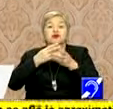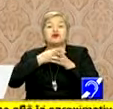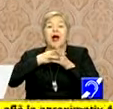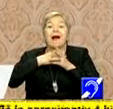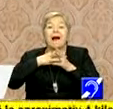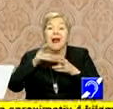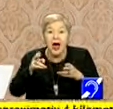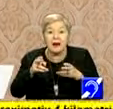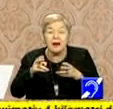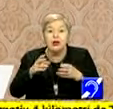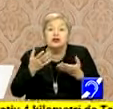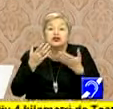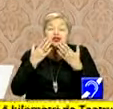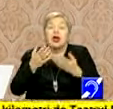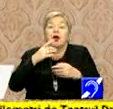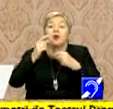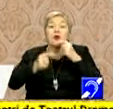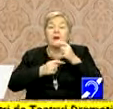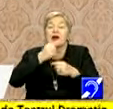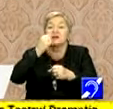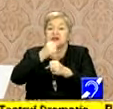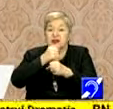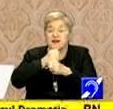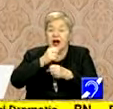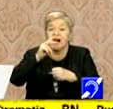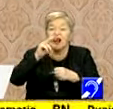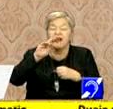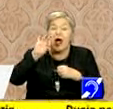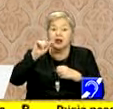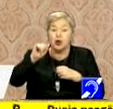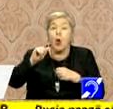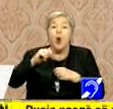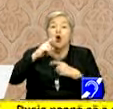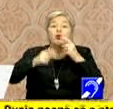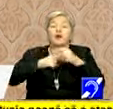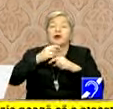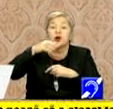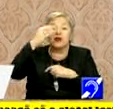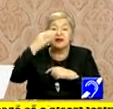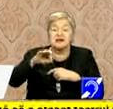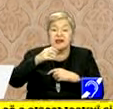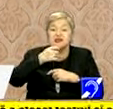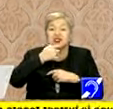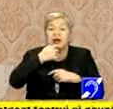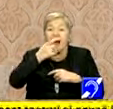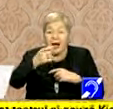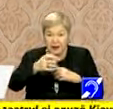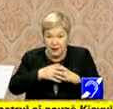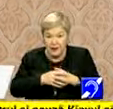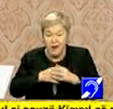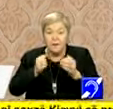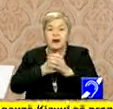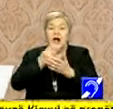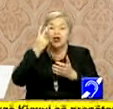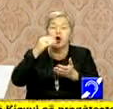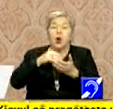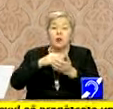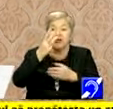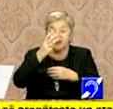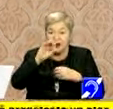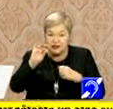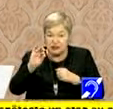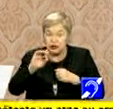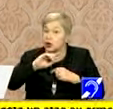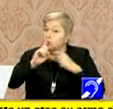fi orizontul NATO pentru următorii 10 ani până în 2030. Și apoi în